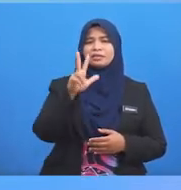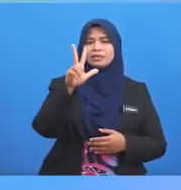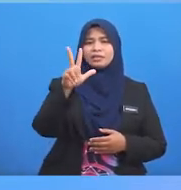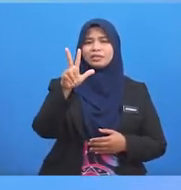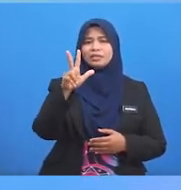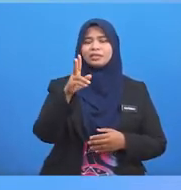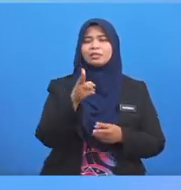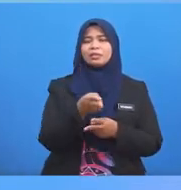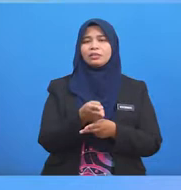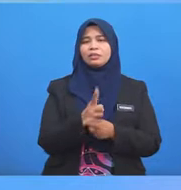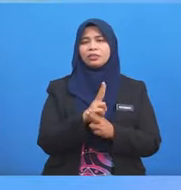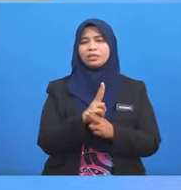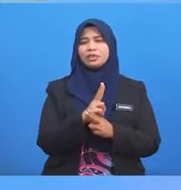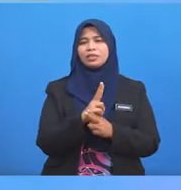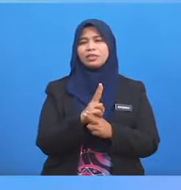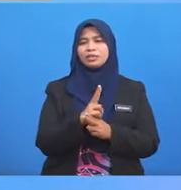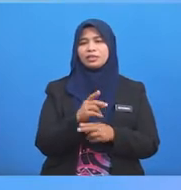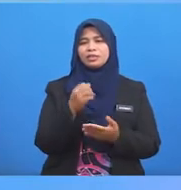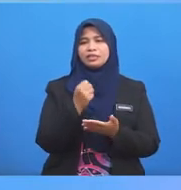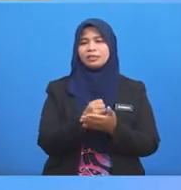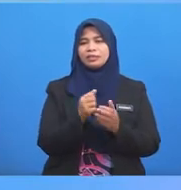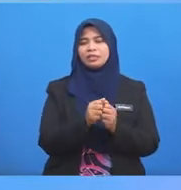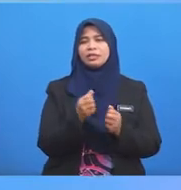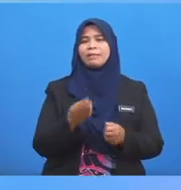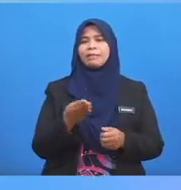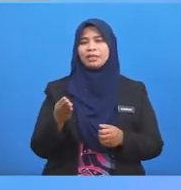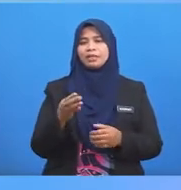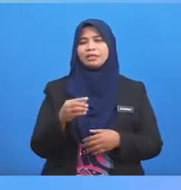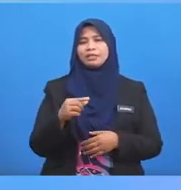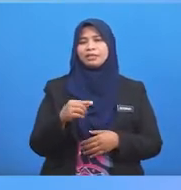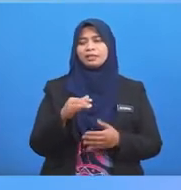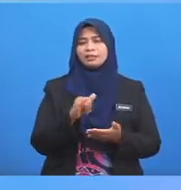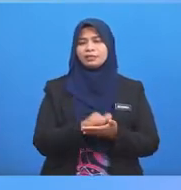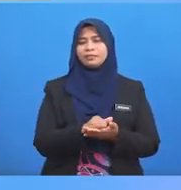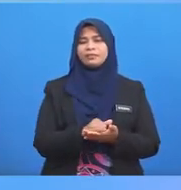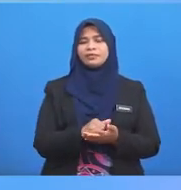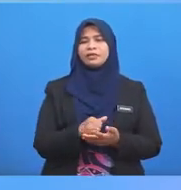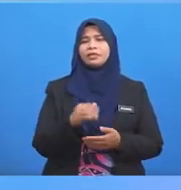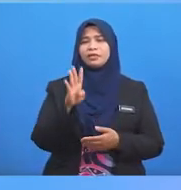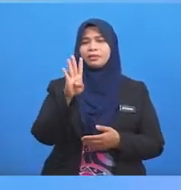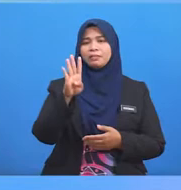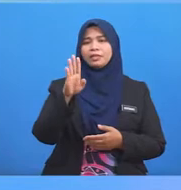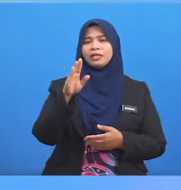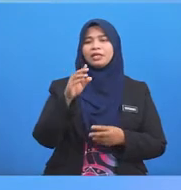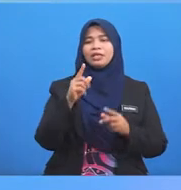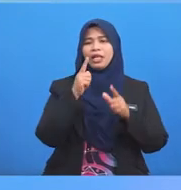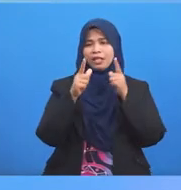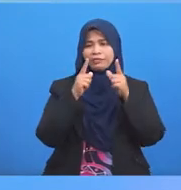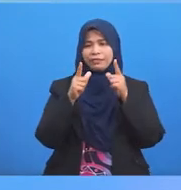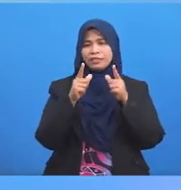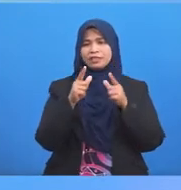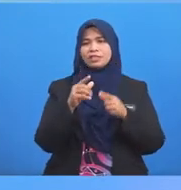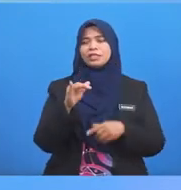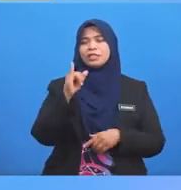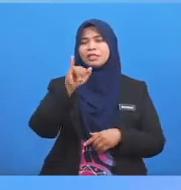hutang yang dijamin dengan barang gadaian. Manakala rukun yang keempat, sirah, iaitu